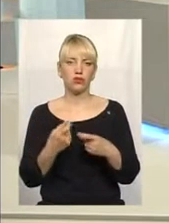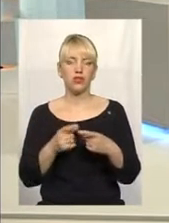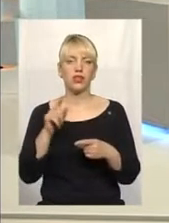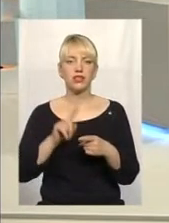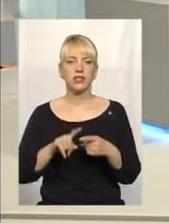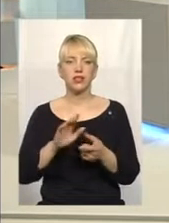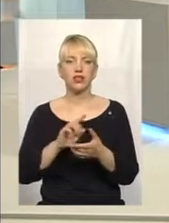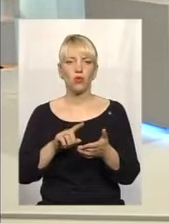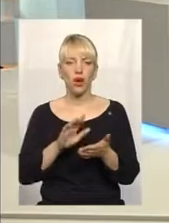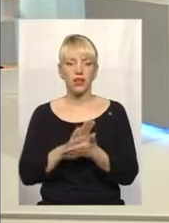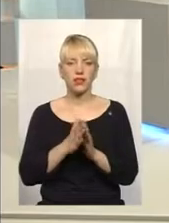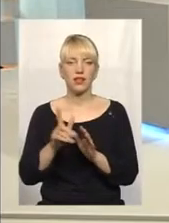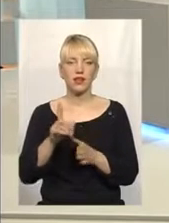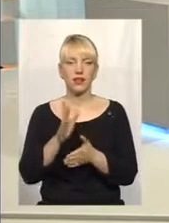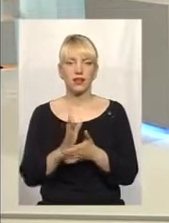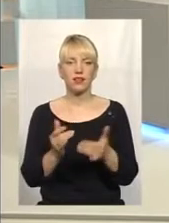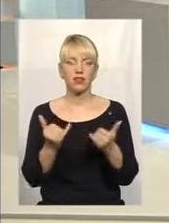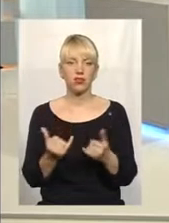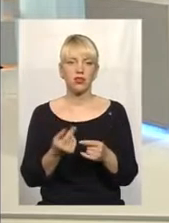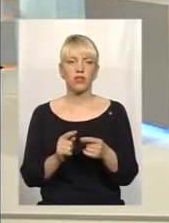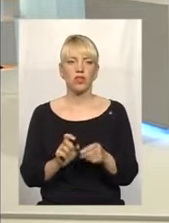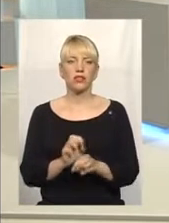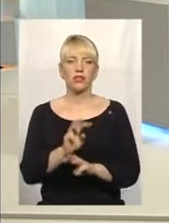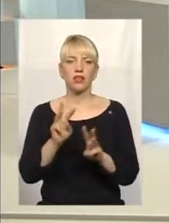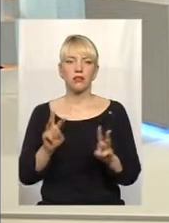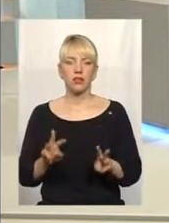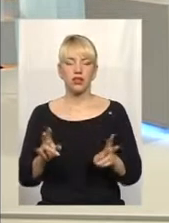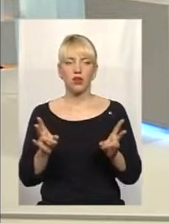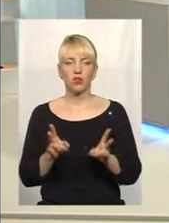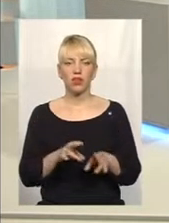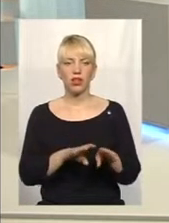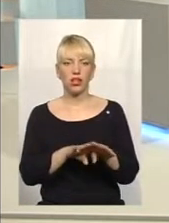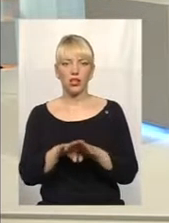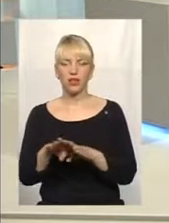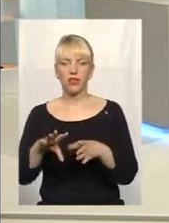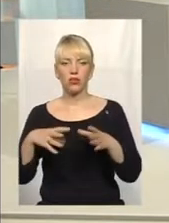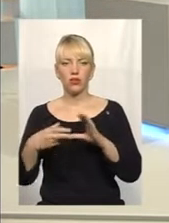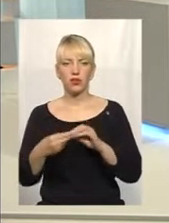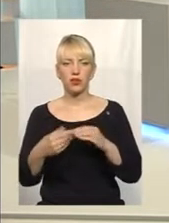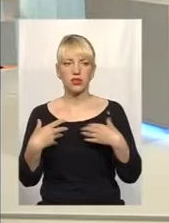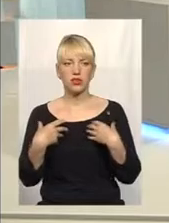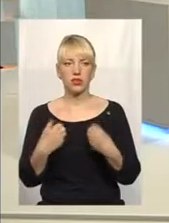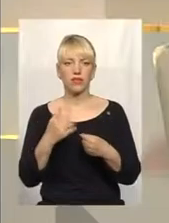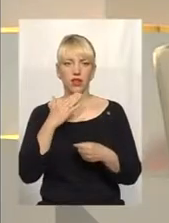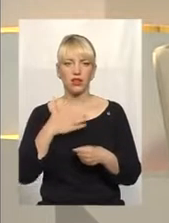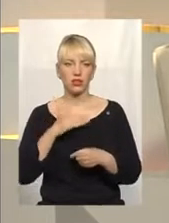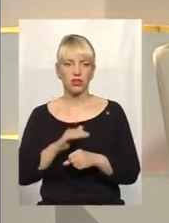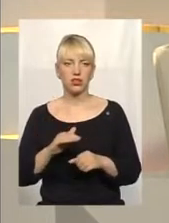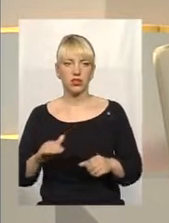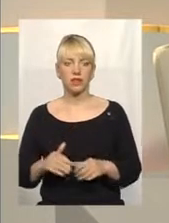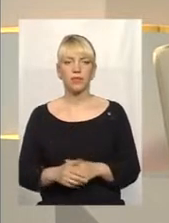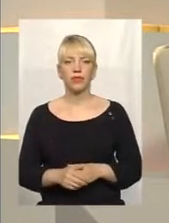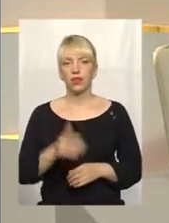вона знову ж таки забезпечує необхідний рівень та обсяги оздоровлення наших дітей. Літо –